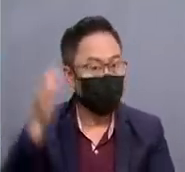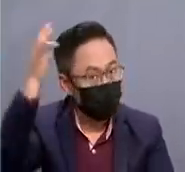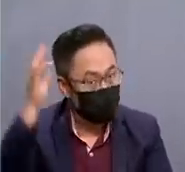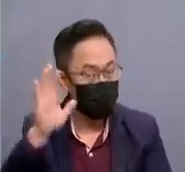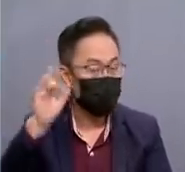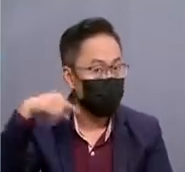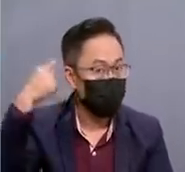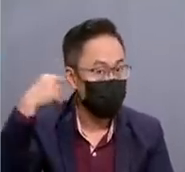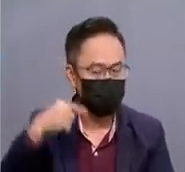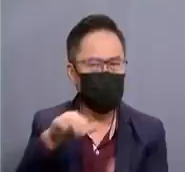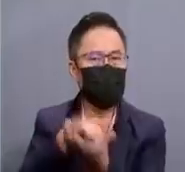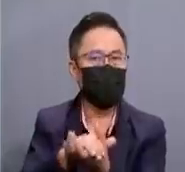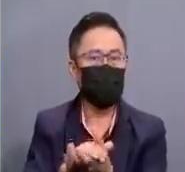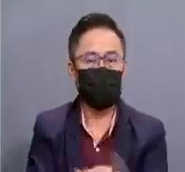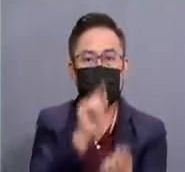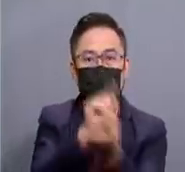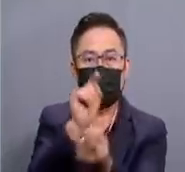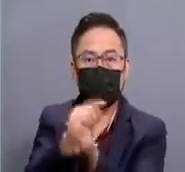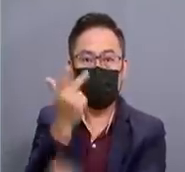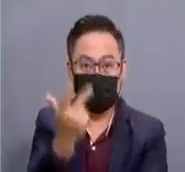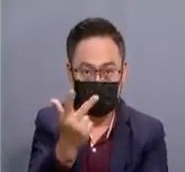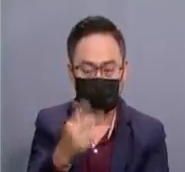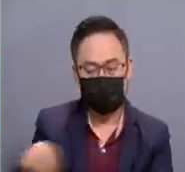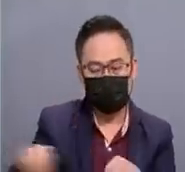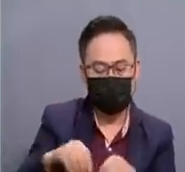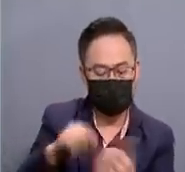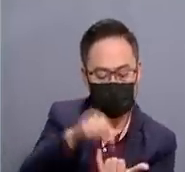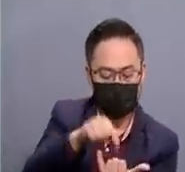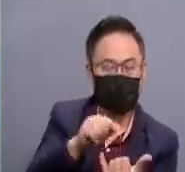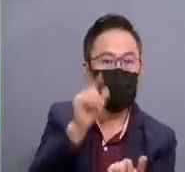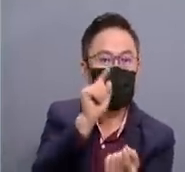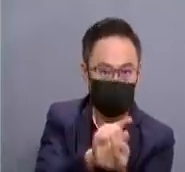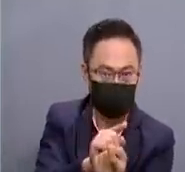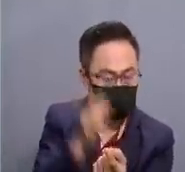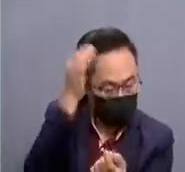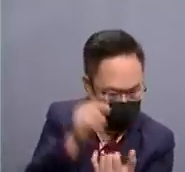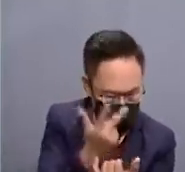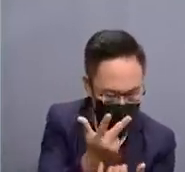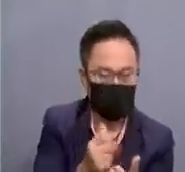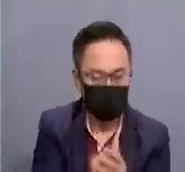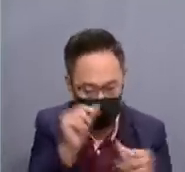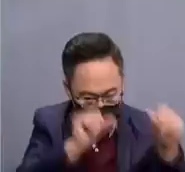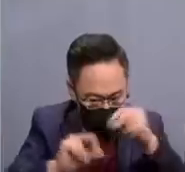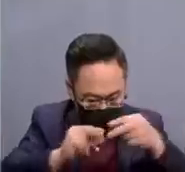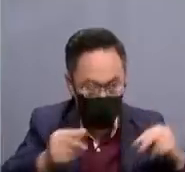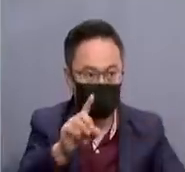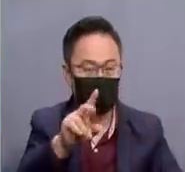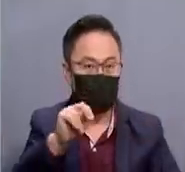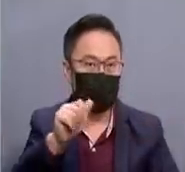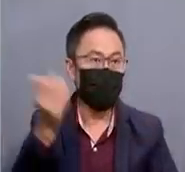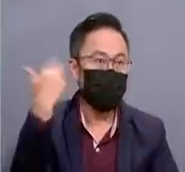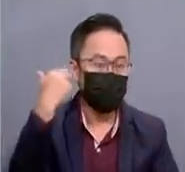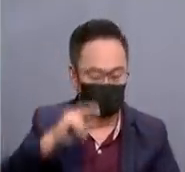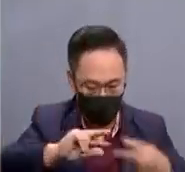จากไอ้เส้นผม3เส้นที่ตอนนั้นเจอถูกไหมครับตอนนั้นที่เจอเนี่ยการตรวจเนี่ยDNA เนี่ยมันไม่สามารถระบุตัวตน